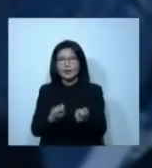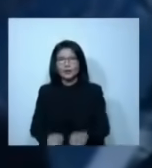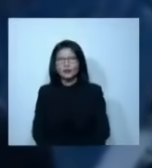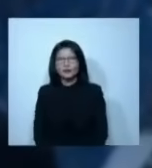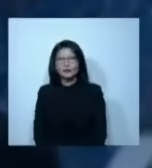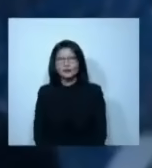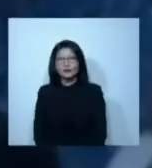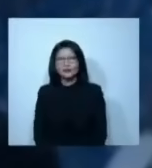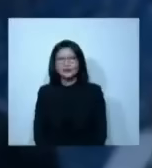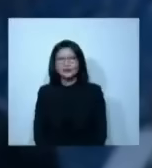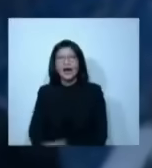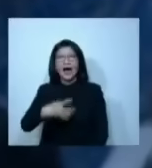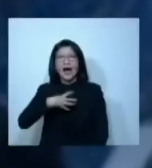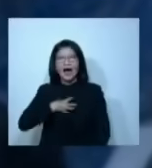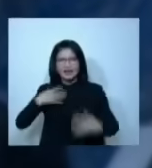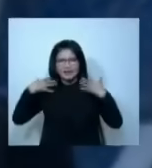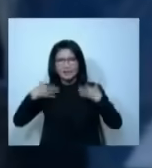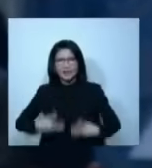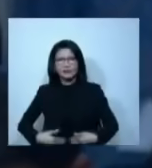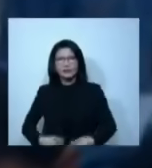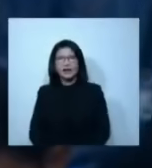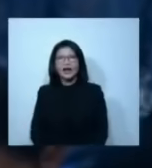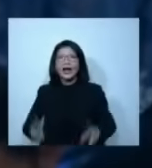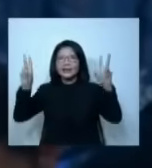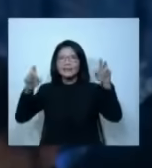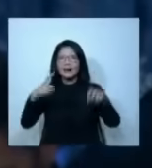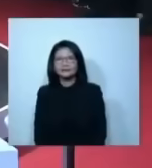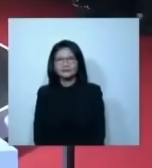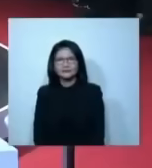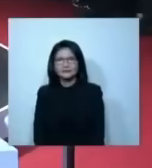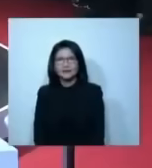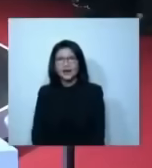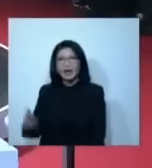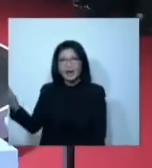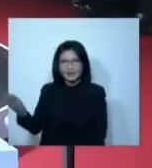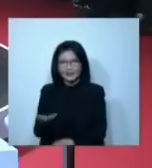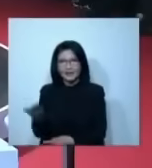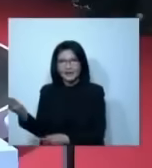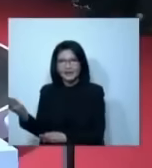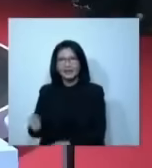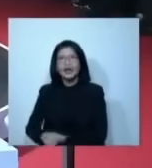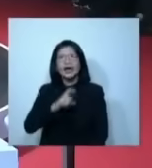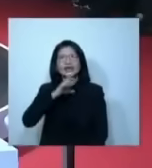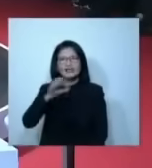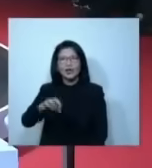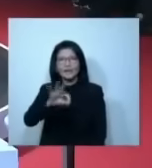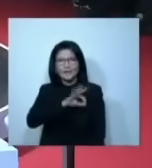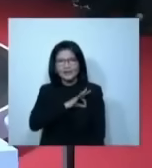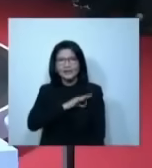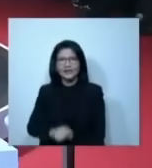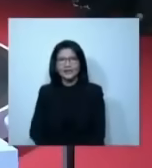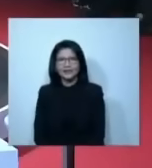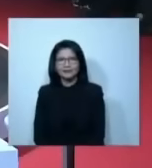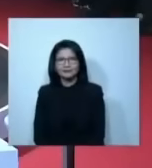maka pertanyaannya harus bersifat preferensi ya tidak a atau b jadi jangan pertanyaan